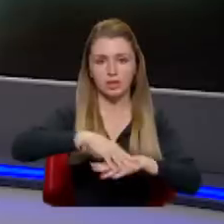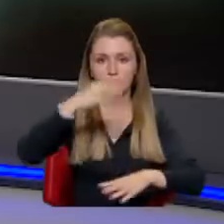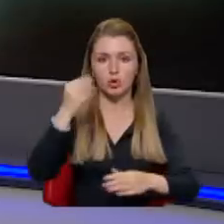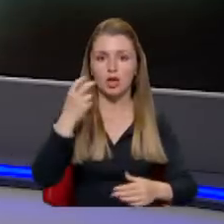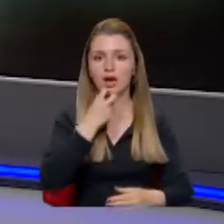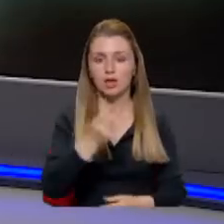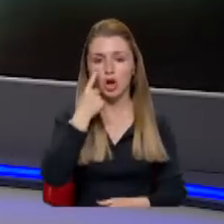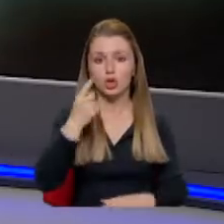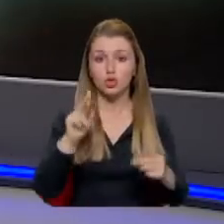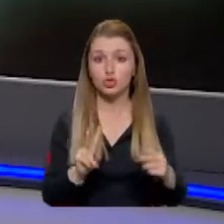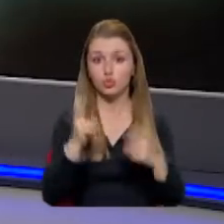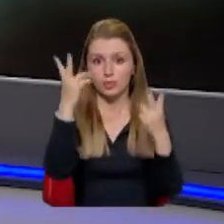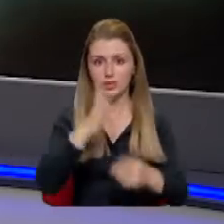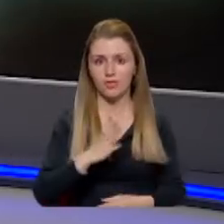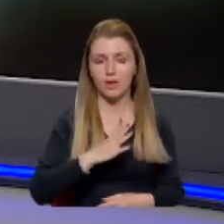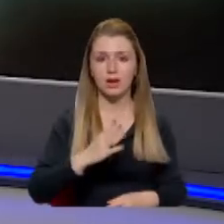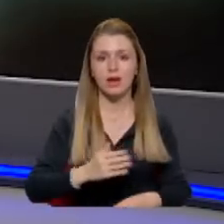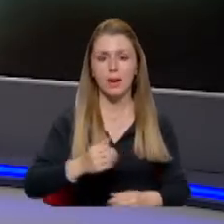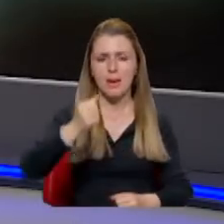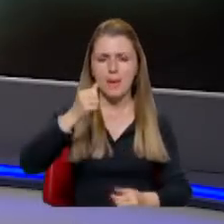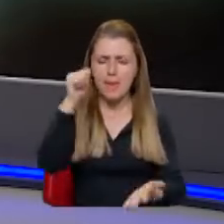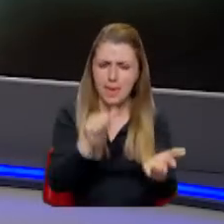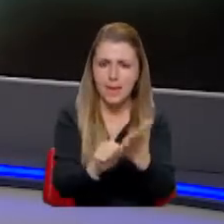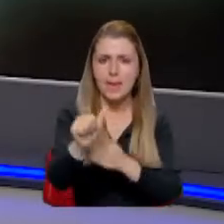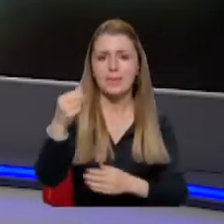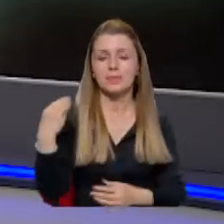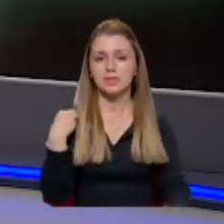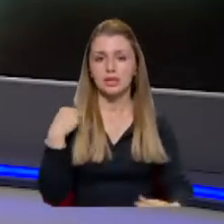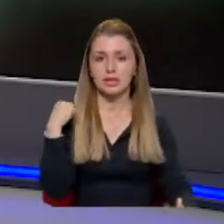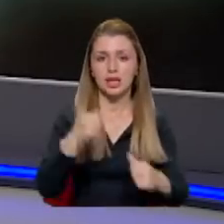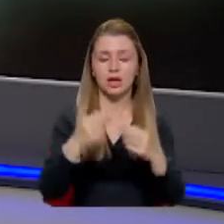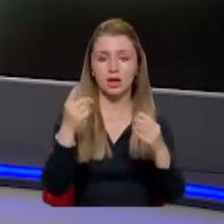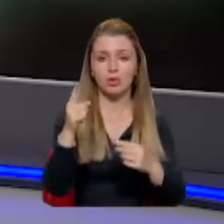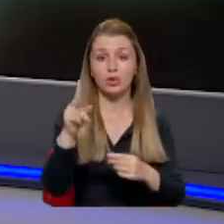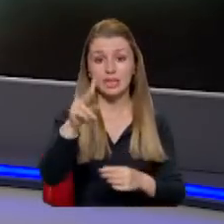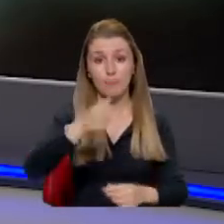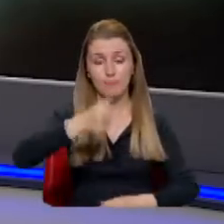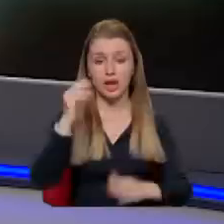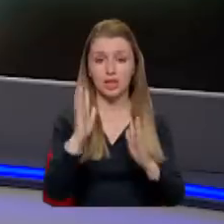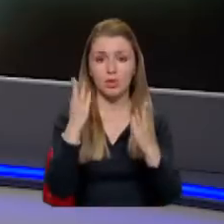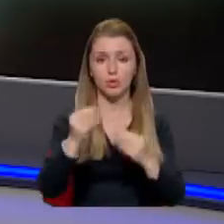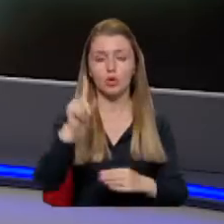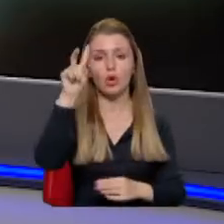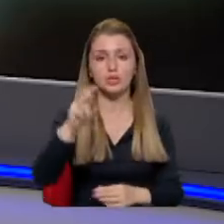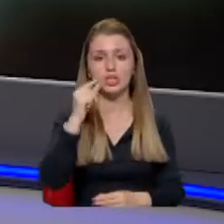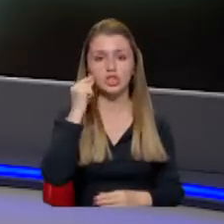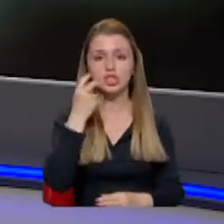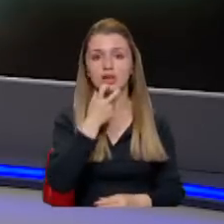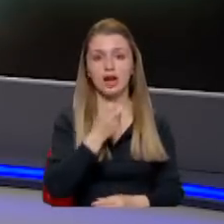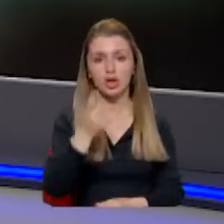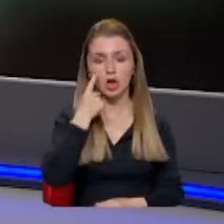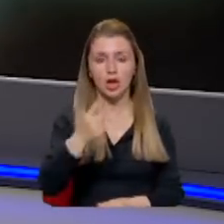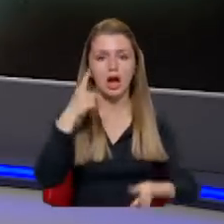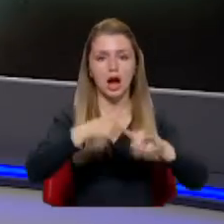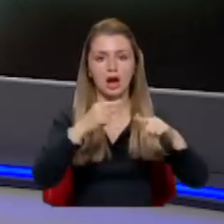kadro sürprizlerle dolu baştan aşağı yenilenen ve sadece iki bakanın yerini koruduğu 18 kişilik kadroda